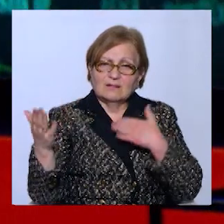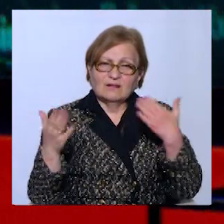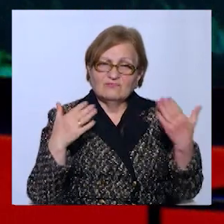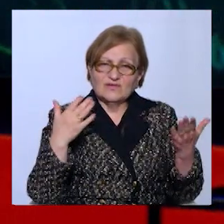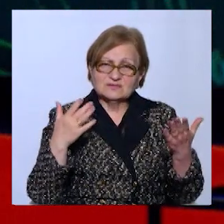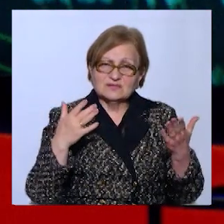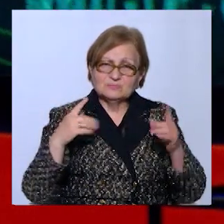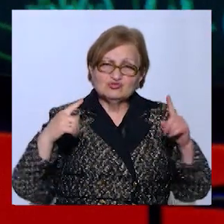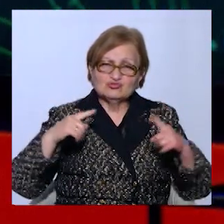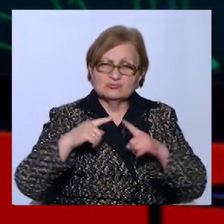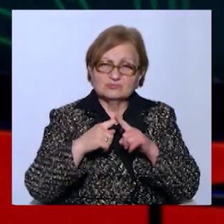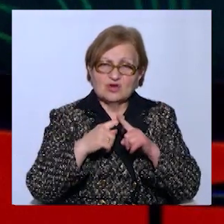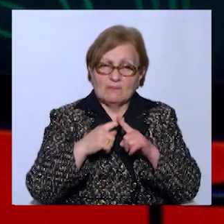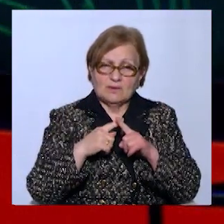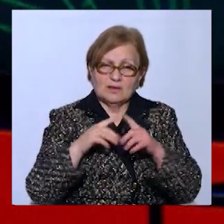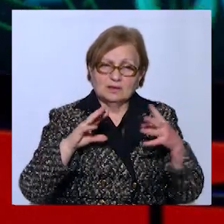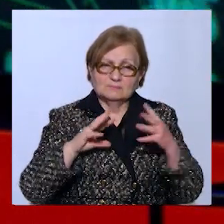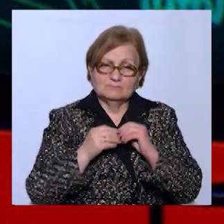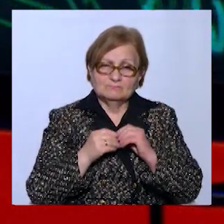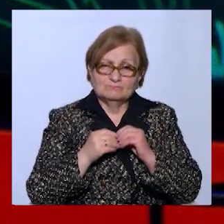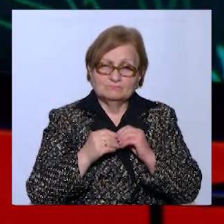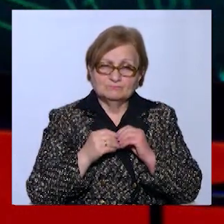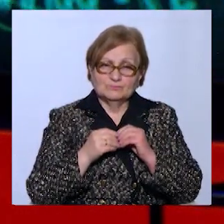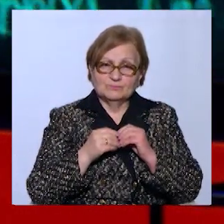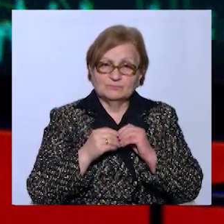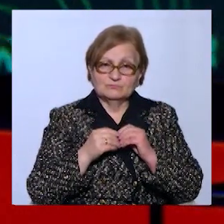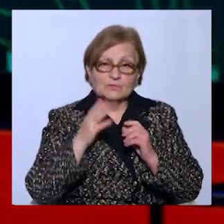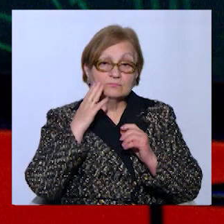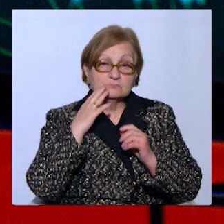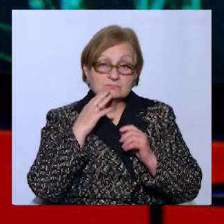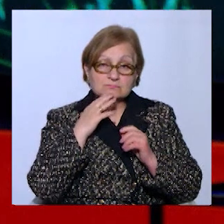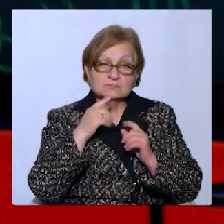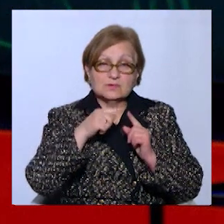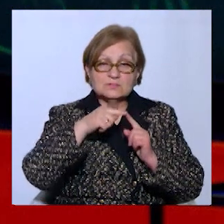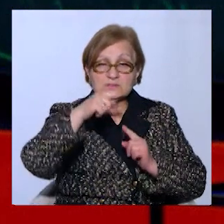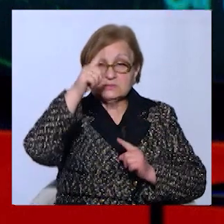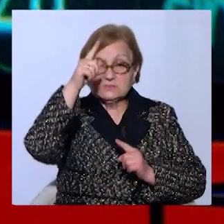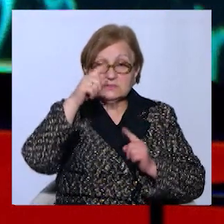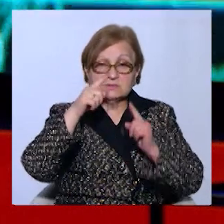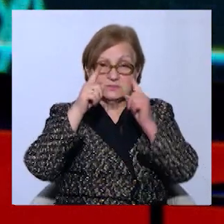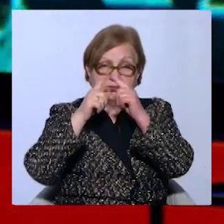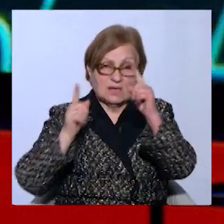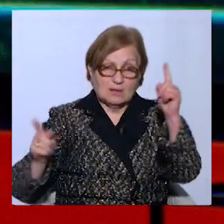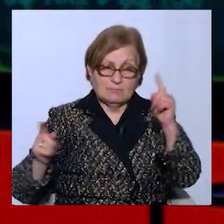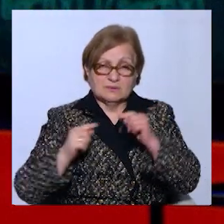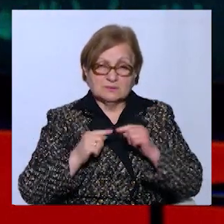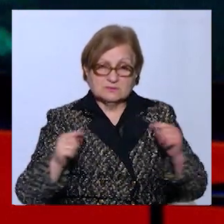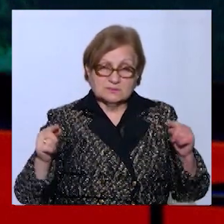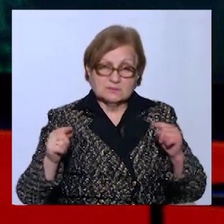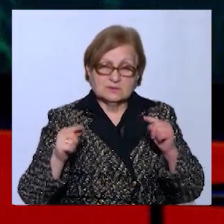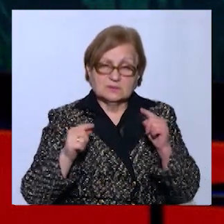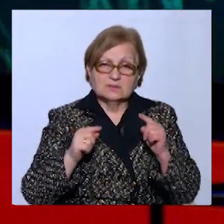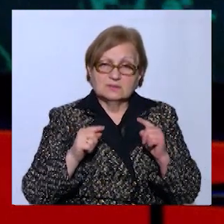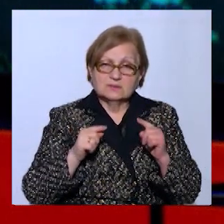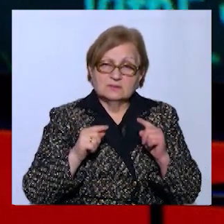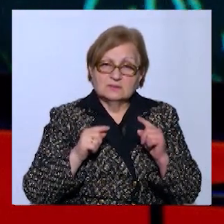გულისხმება გვერდების ჯამი რა. გამართულად რომ თქვა, გვერდების სიგრძეების ჯამი და გვერდი მონაკვეთია. მონაკვეთის რა ჯამზეა